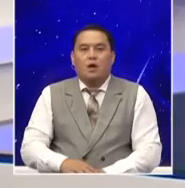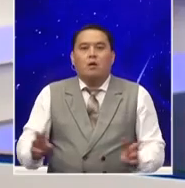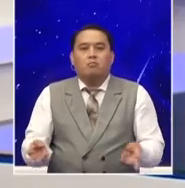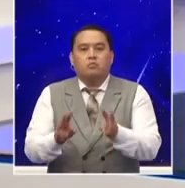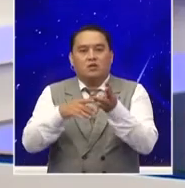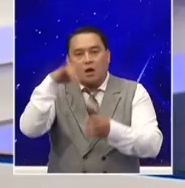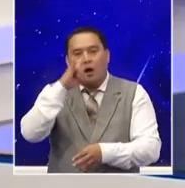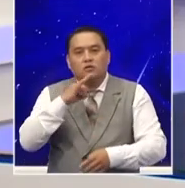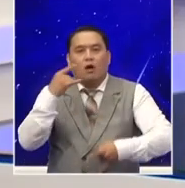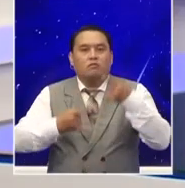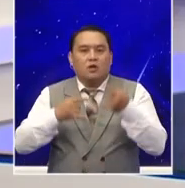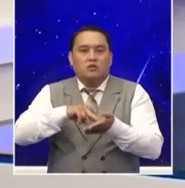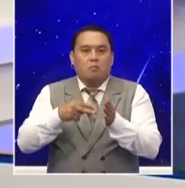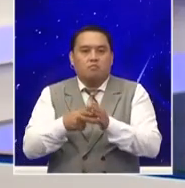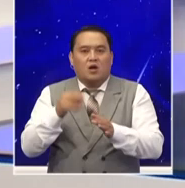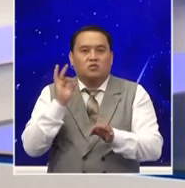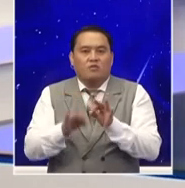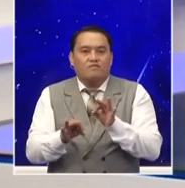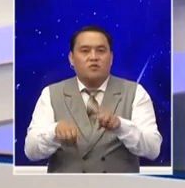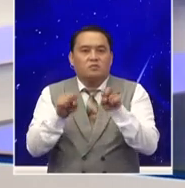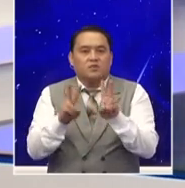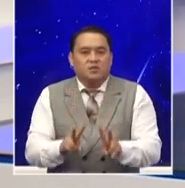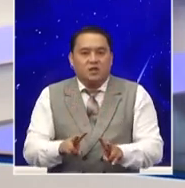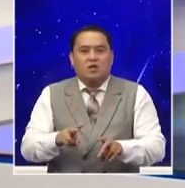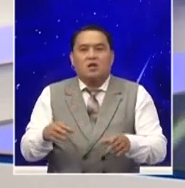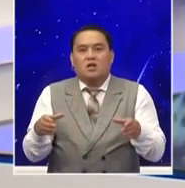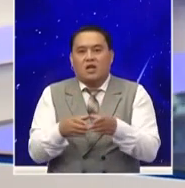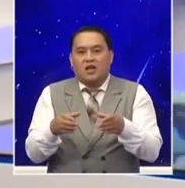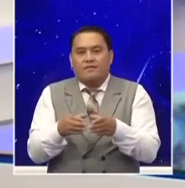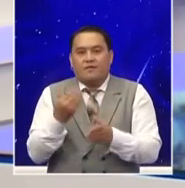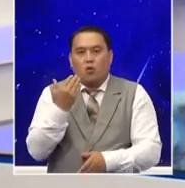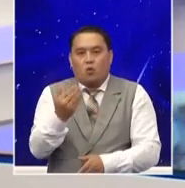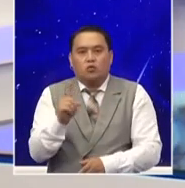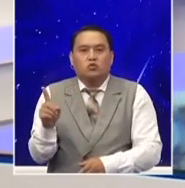Пожар на Казахфильме спланированный поджог, утверждает президент киностудии Акан Сатаев.